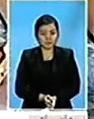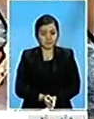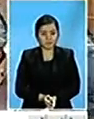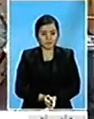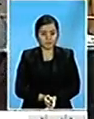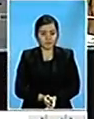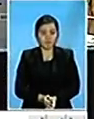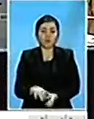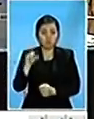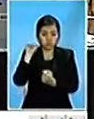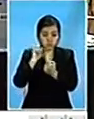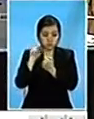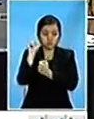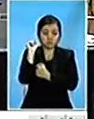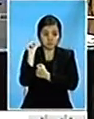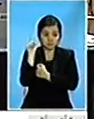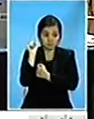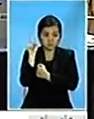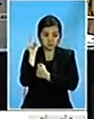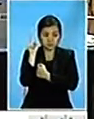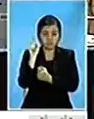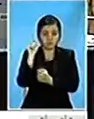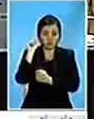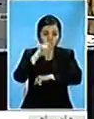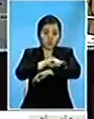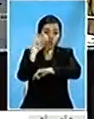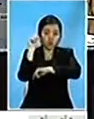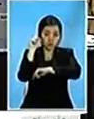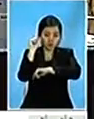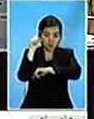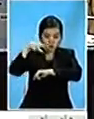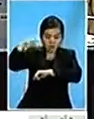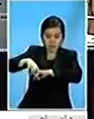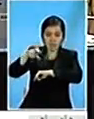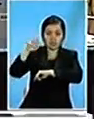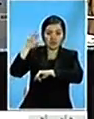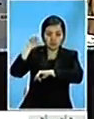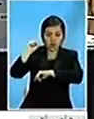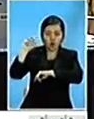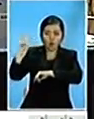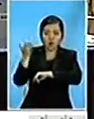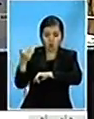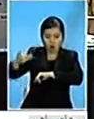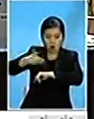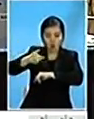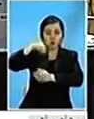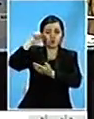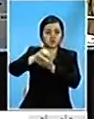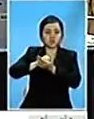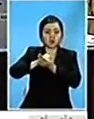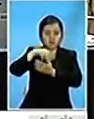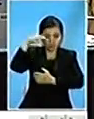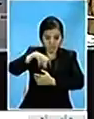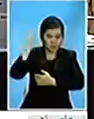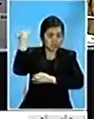ช่วงวันศุกร์นะครับทางวุฒิสภาเขาขอใช้สถานที่ของเราที่นี่ซึ่งผมได้อนุญาต